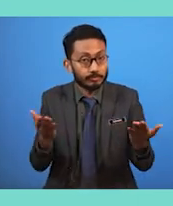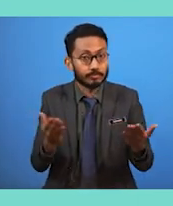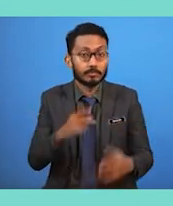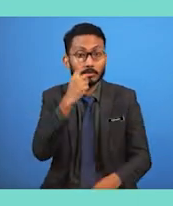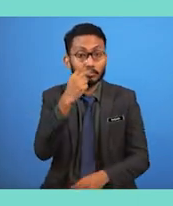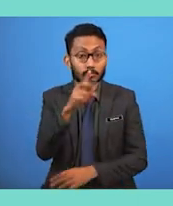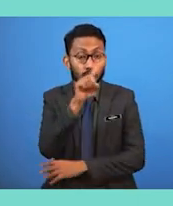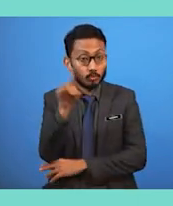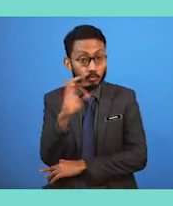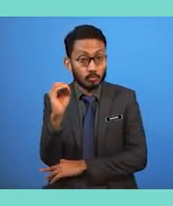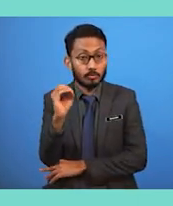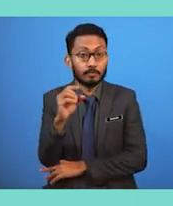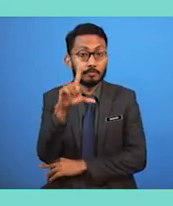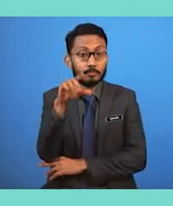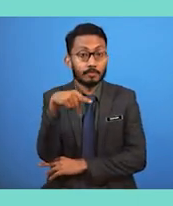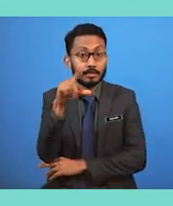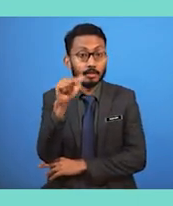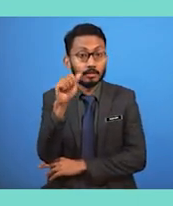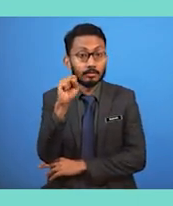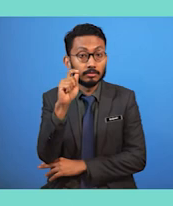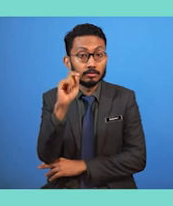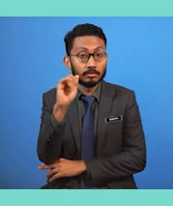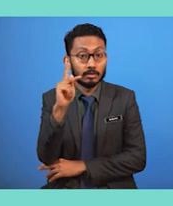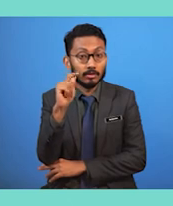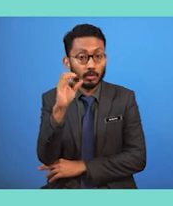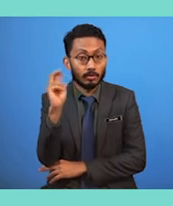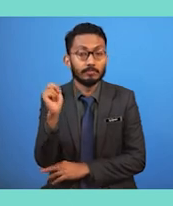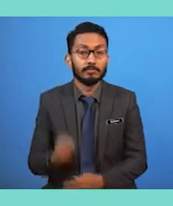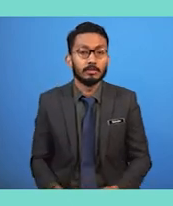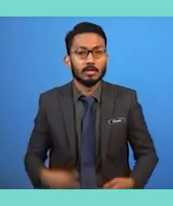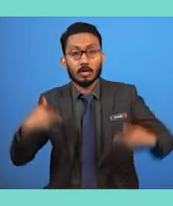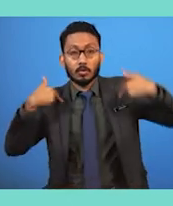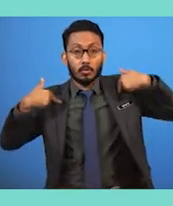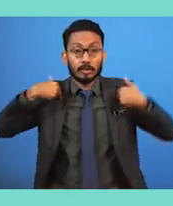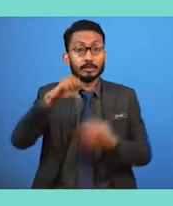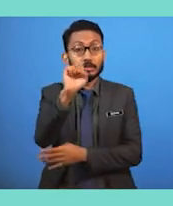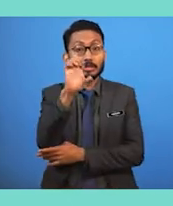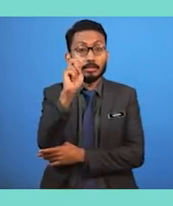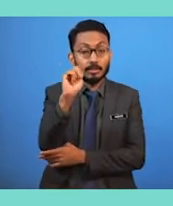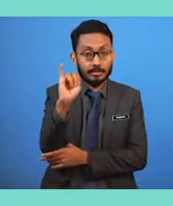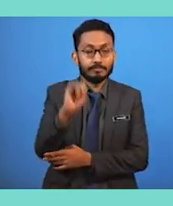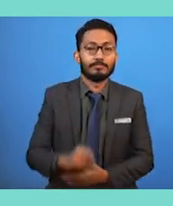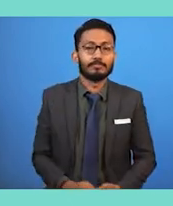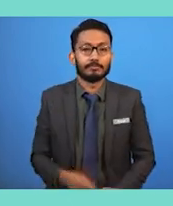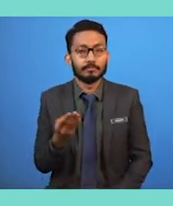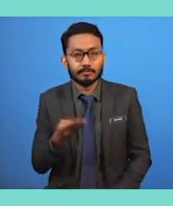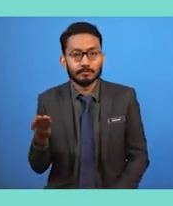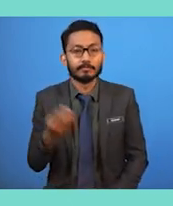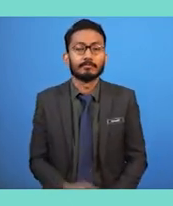zooplankton. Zooplankton ialah haiwan seni seperti rotifer, Moina species dan Artemia